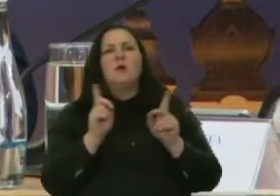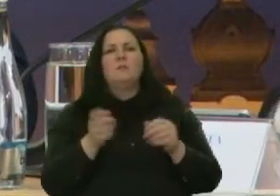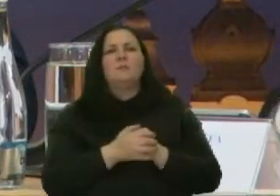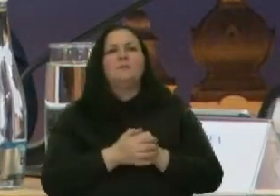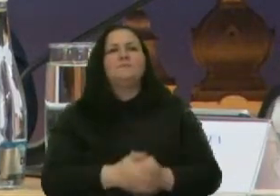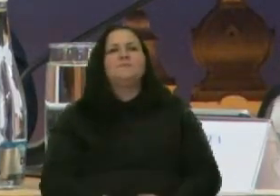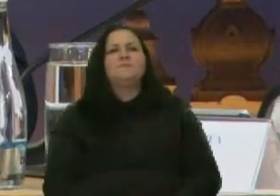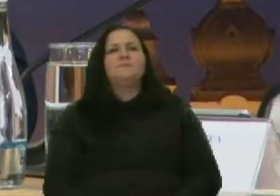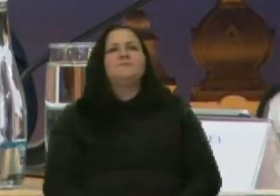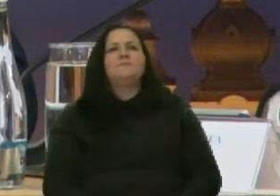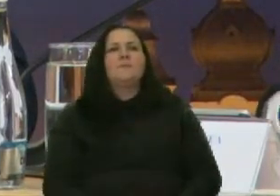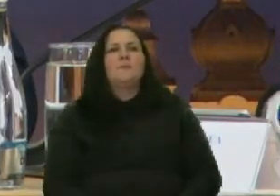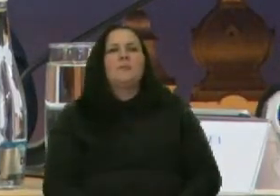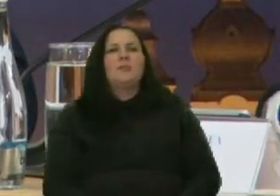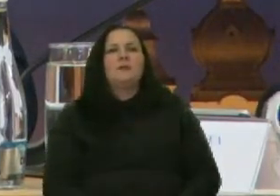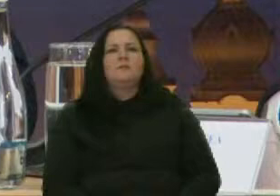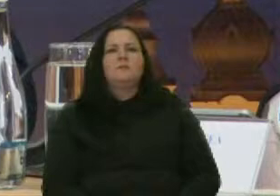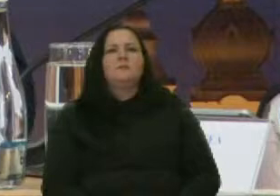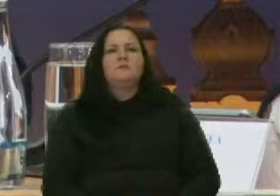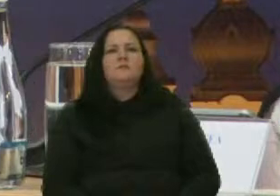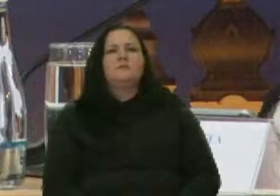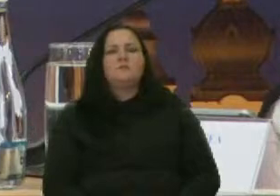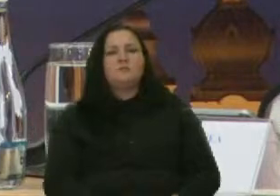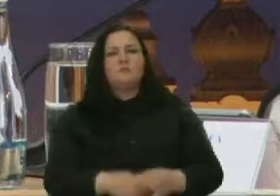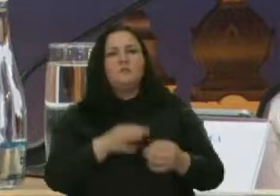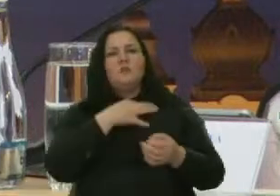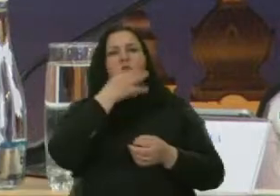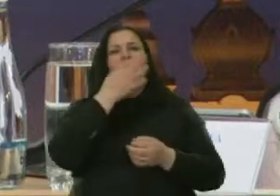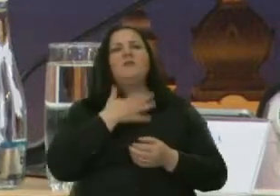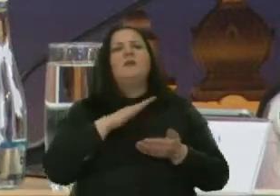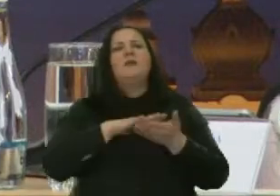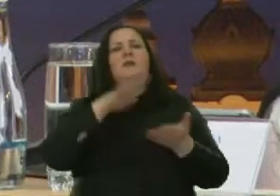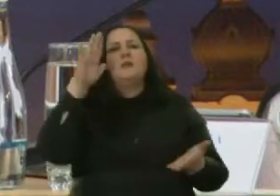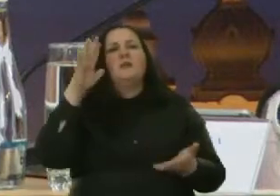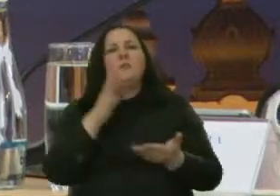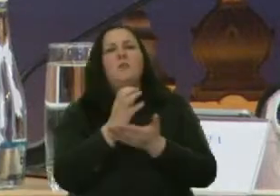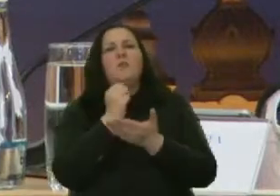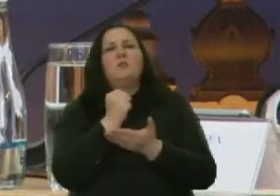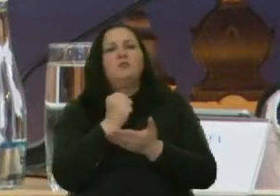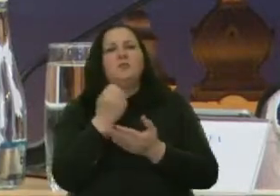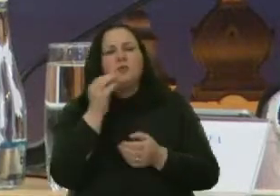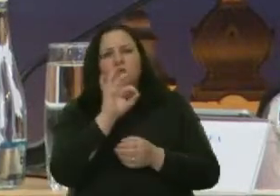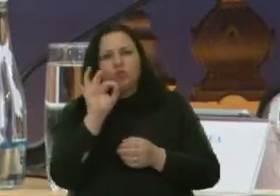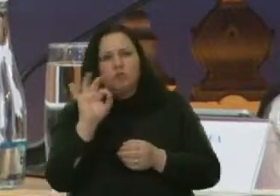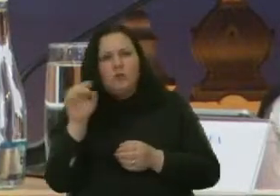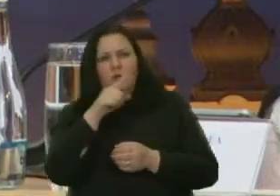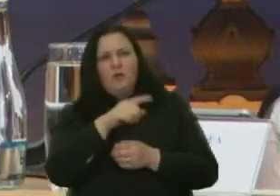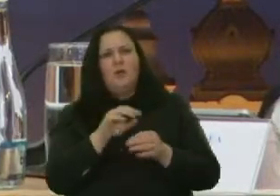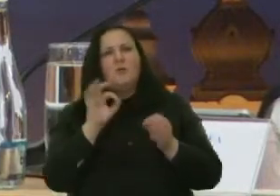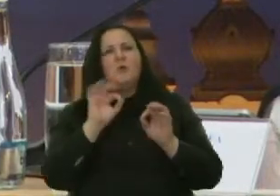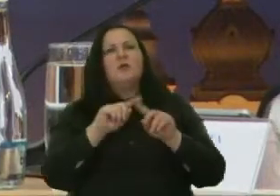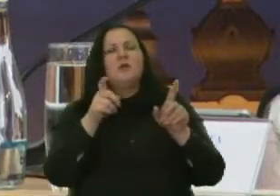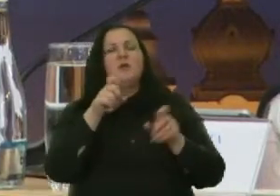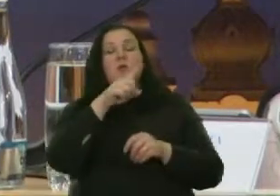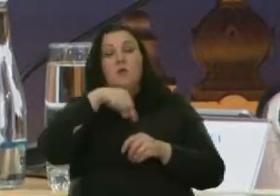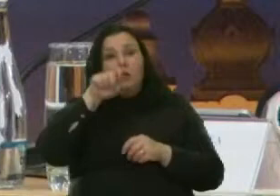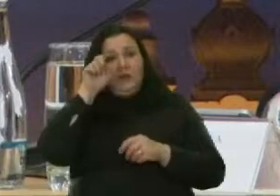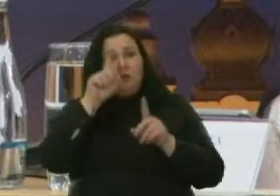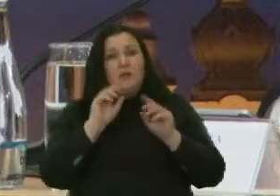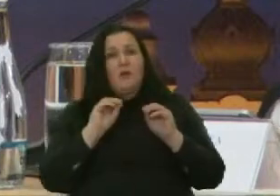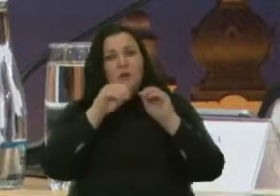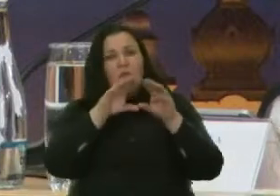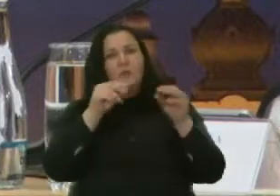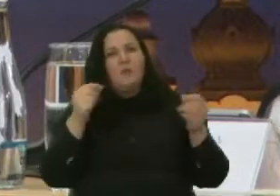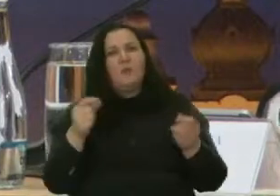Simona și alții î cunoașteți propunerea dorește creșterea bugetului pentru școala Bună ziua unii cred că dacă punem mai mulți bani putem